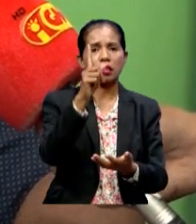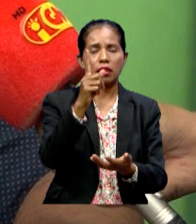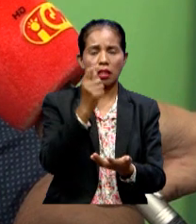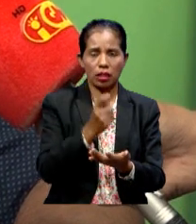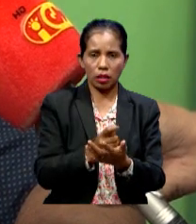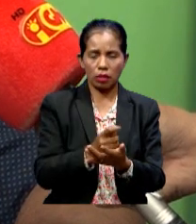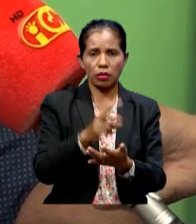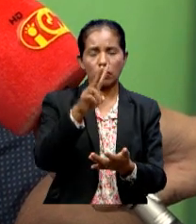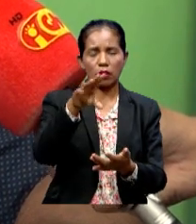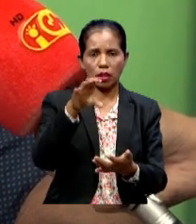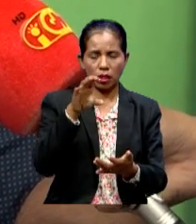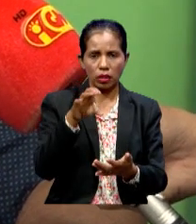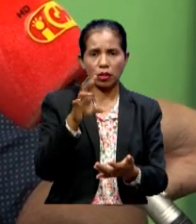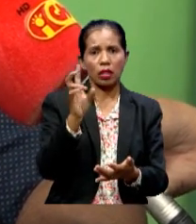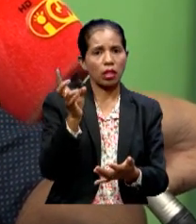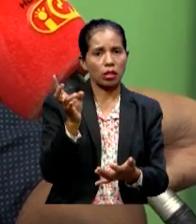1272 pasien be maka ho